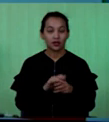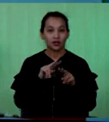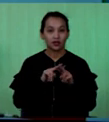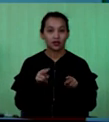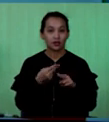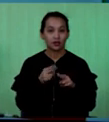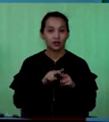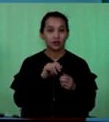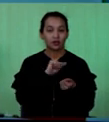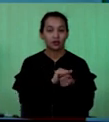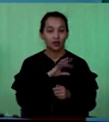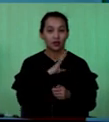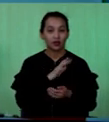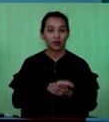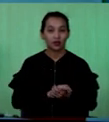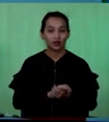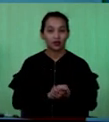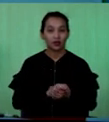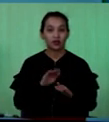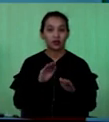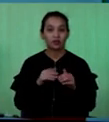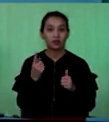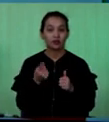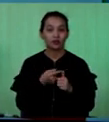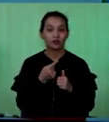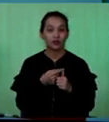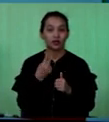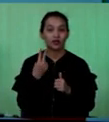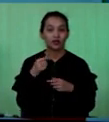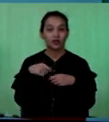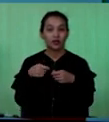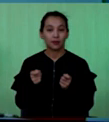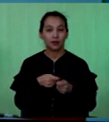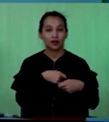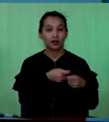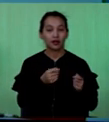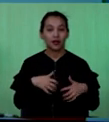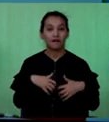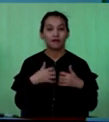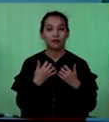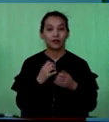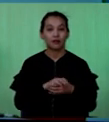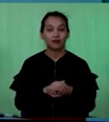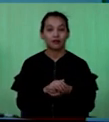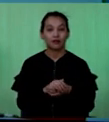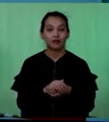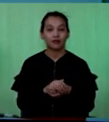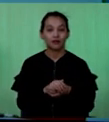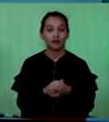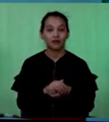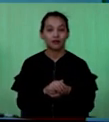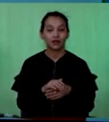toshlar qo'yilgan. Bu tarozimizning nomi 2 pallali mexanik tarozi. Bu